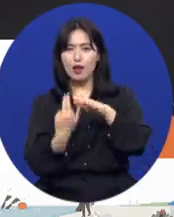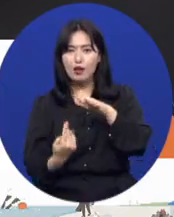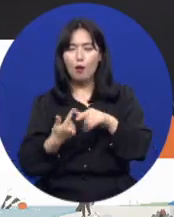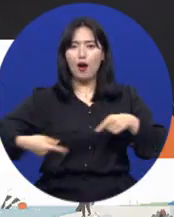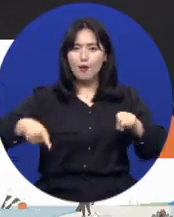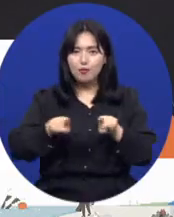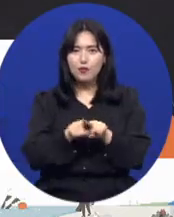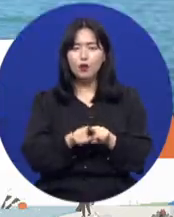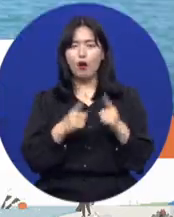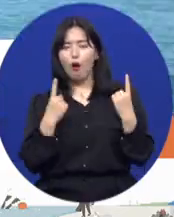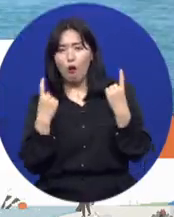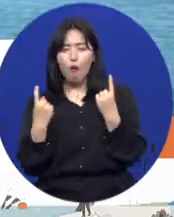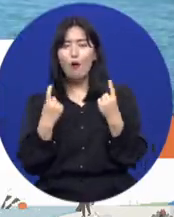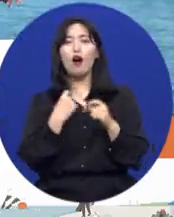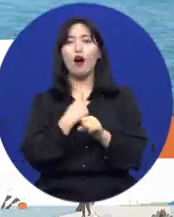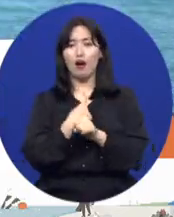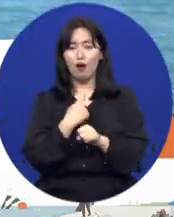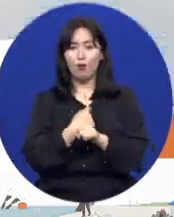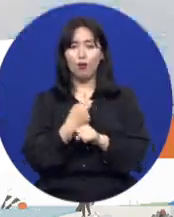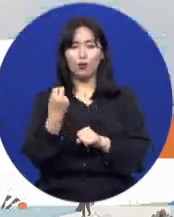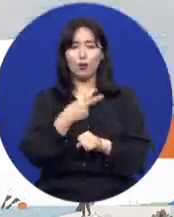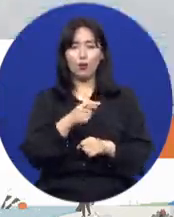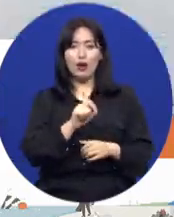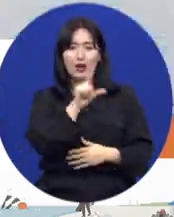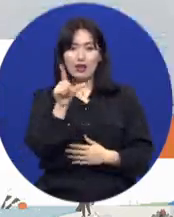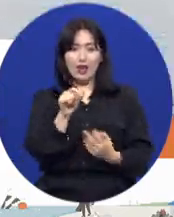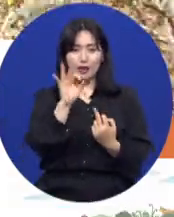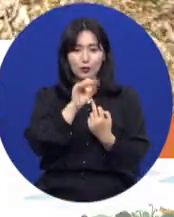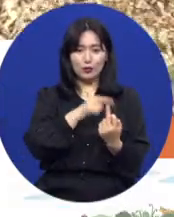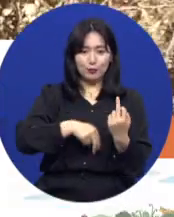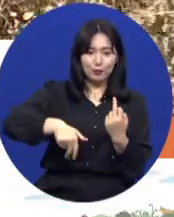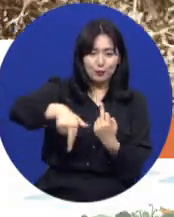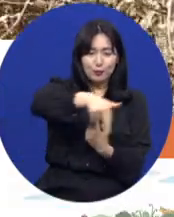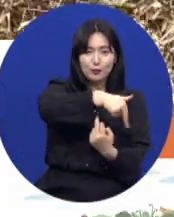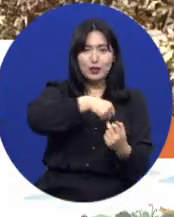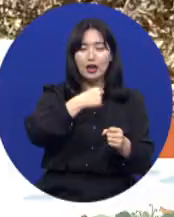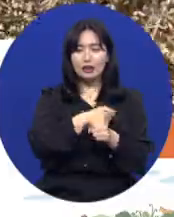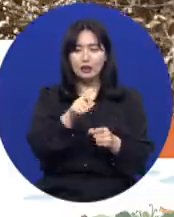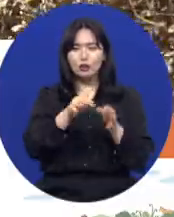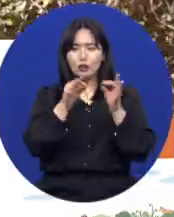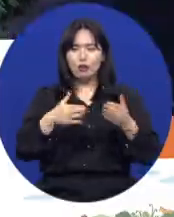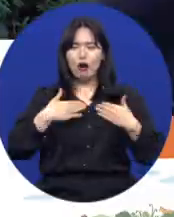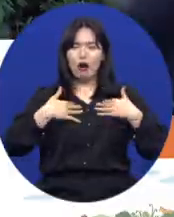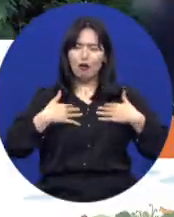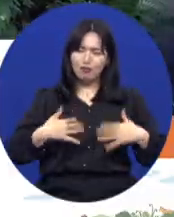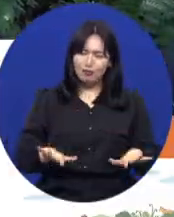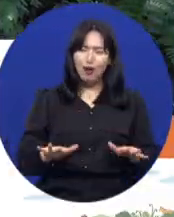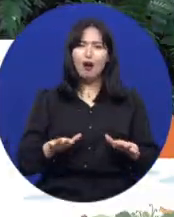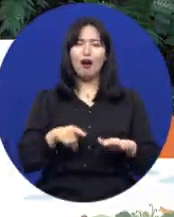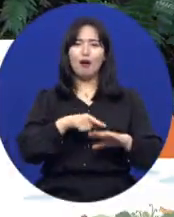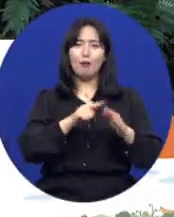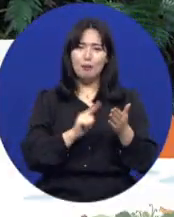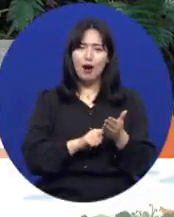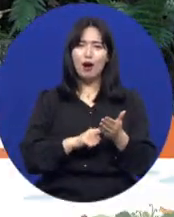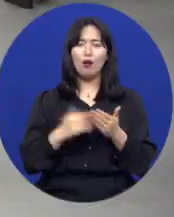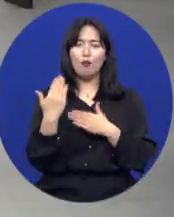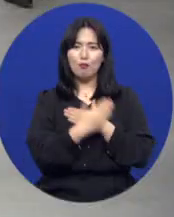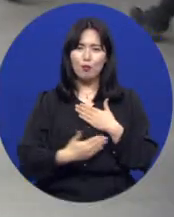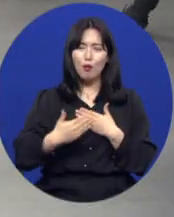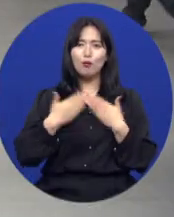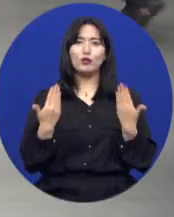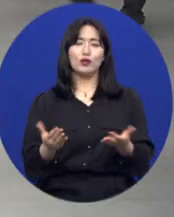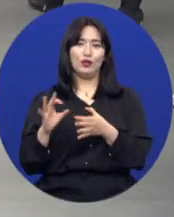투어도 하고 그 다음에 당시 둘레길을 걸으면서 그 동안 지친 몸과 마음을 좀 칠 수 있게 연기할 예정입니다